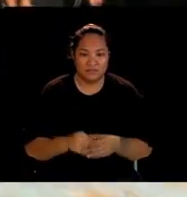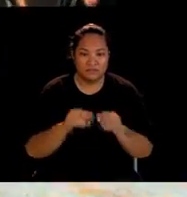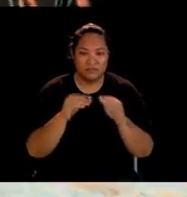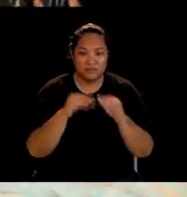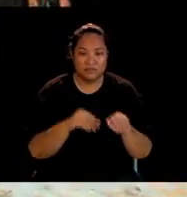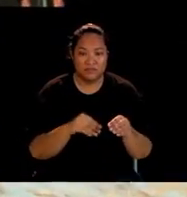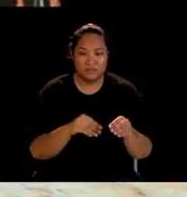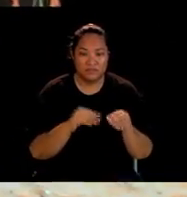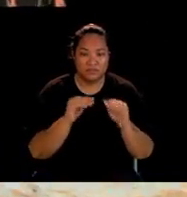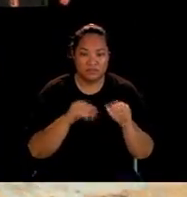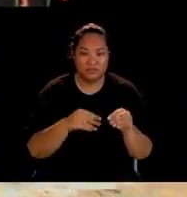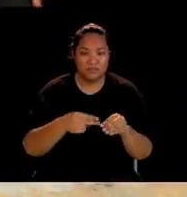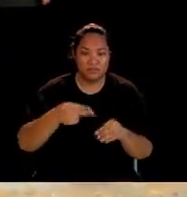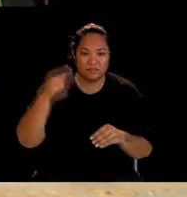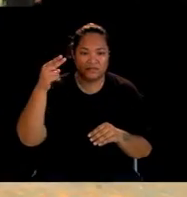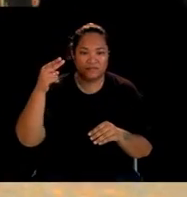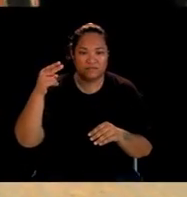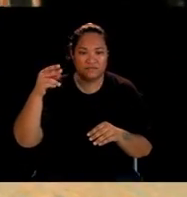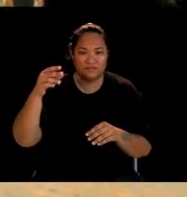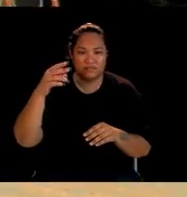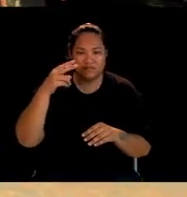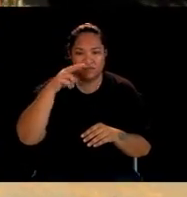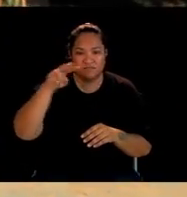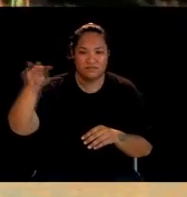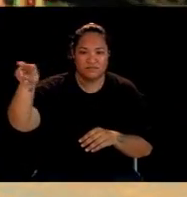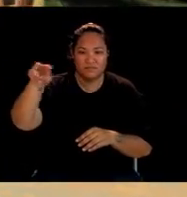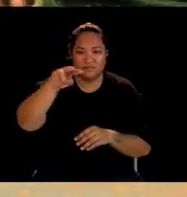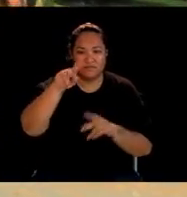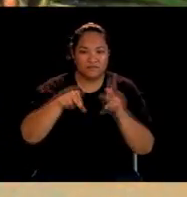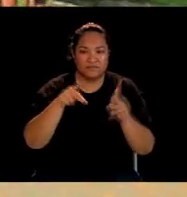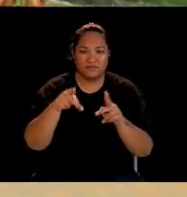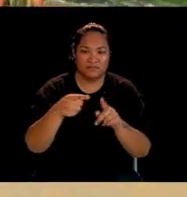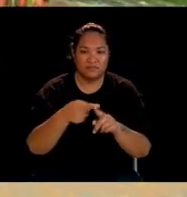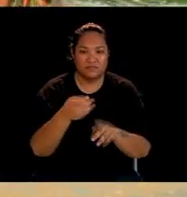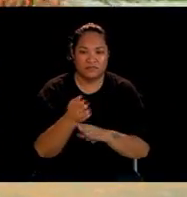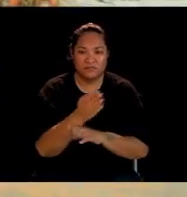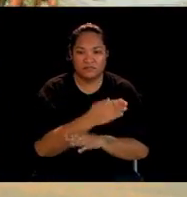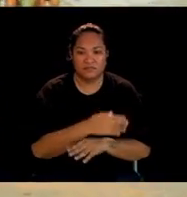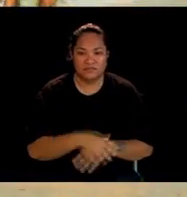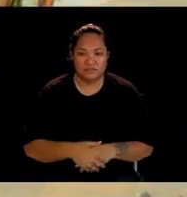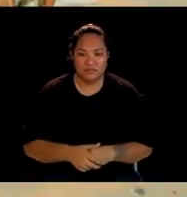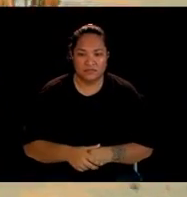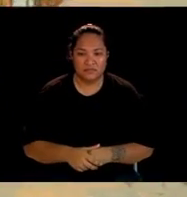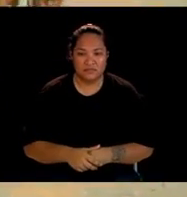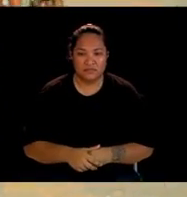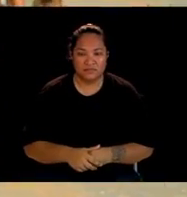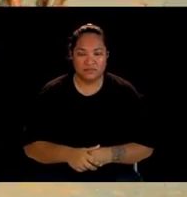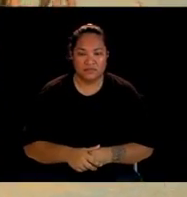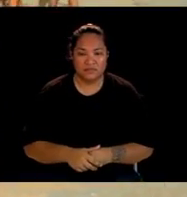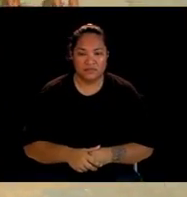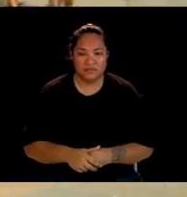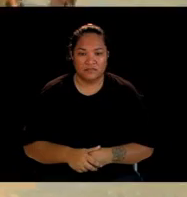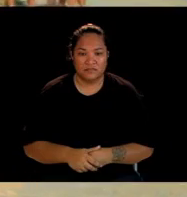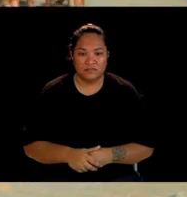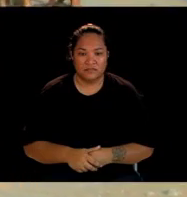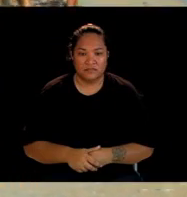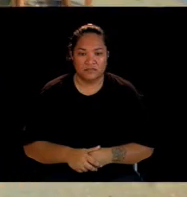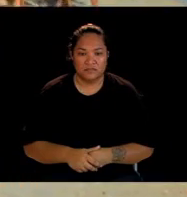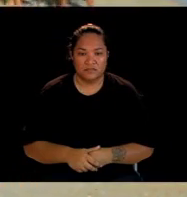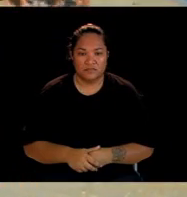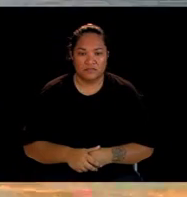Goftat hilo iminaulig zang gwinahan itasi, gi imata ni man mofo na nataw-taw tano.